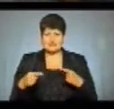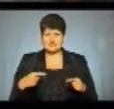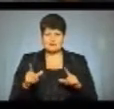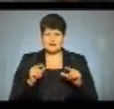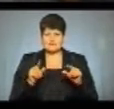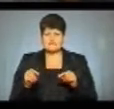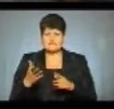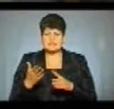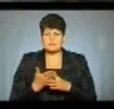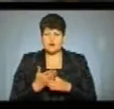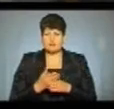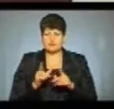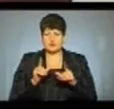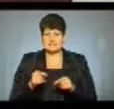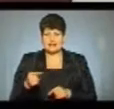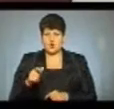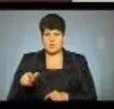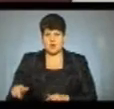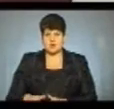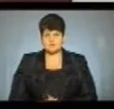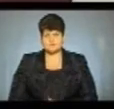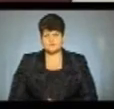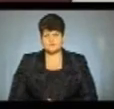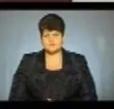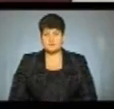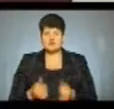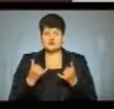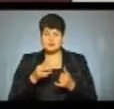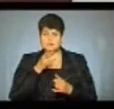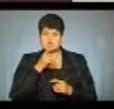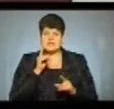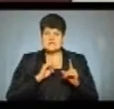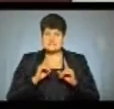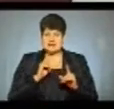перевізникам за пільговий проїзд тернополян. Сьогодні під час сесії